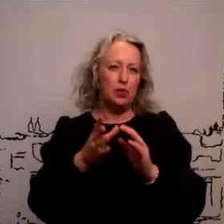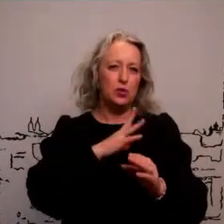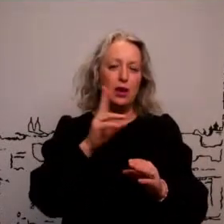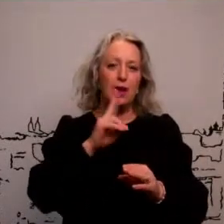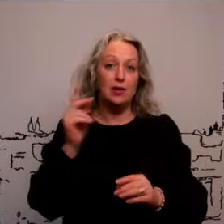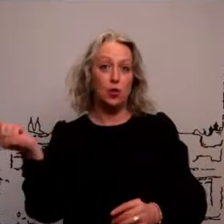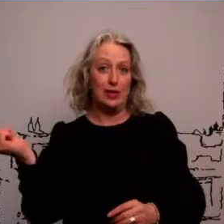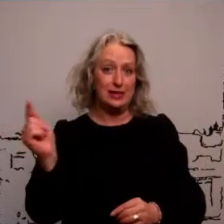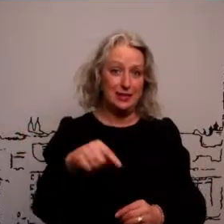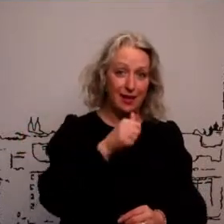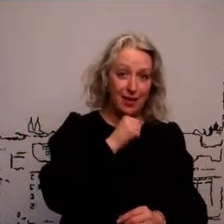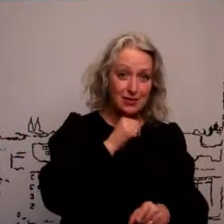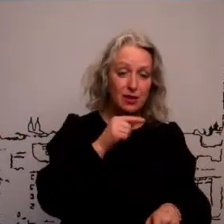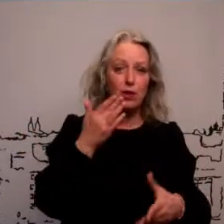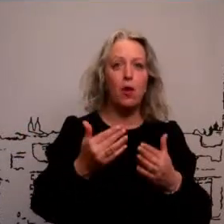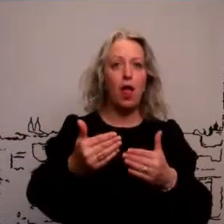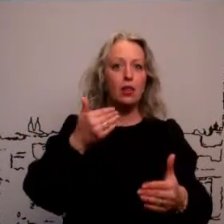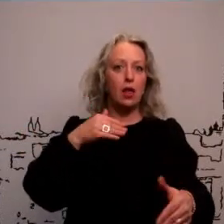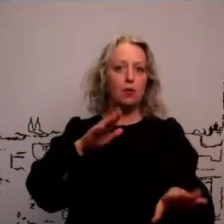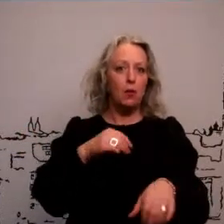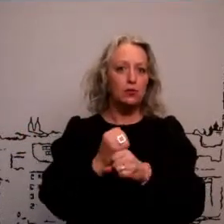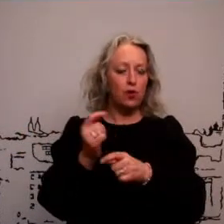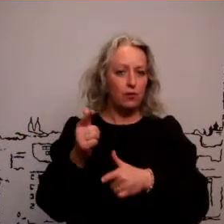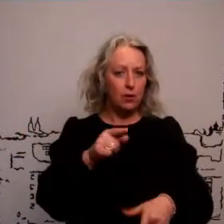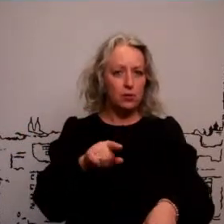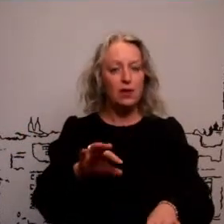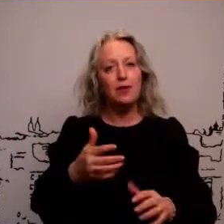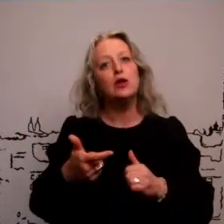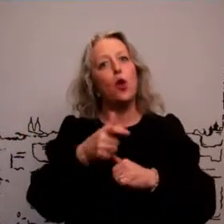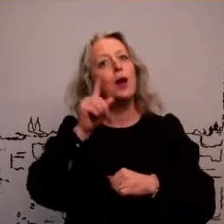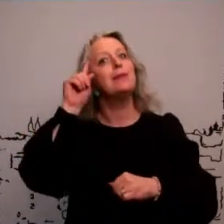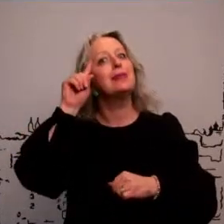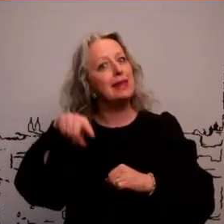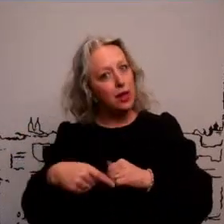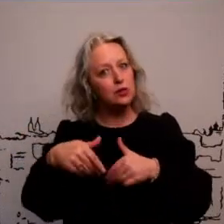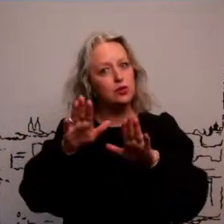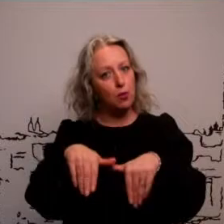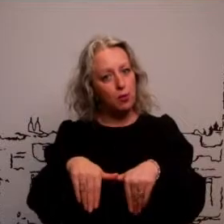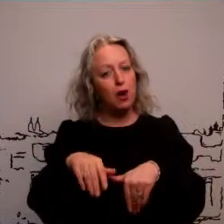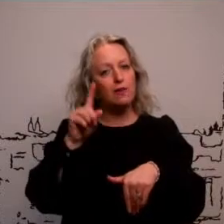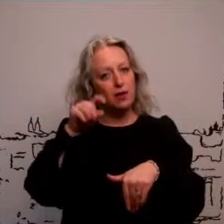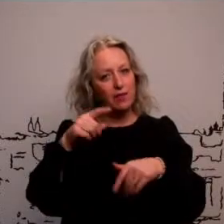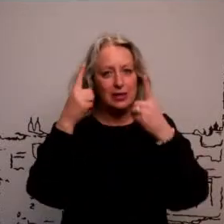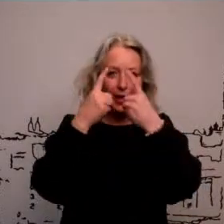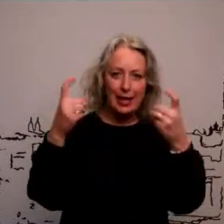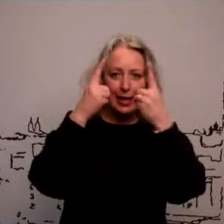tulid ja võib-olla olid varem siin juba tööl, hakkasid või olid rohkem ka teadlikumad ilmselt erinevate